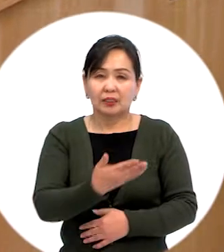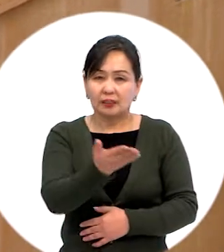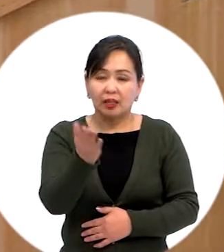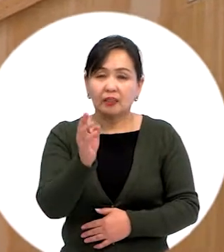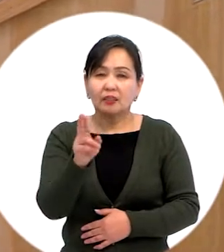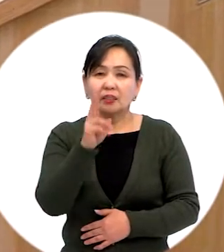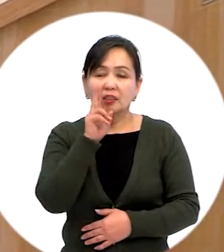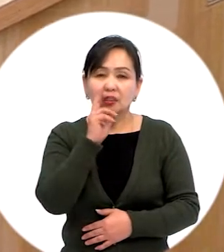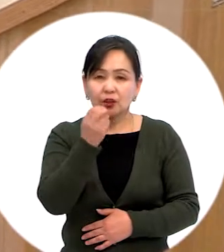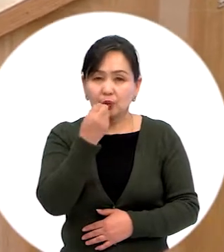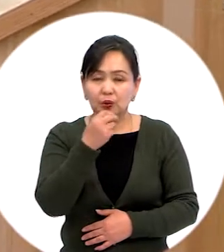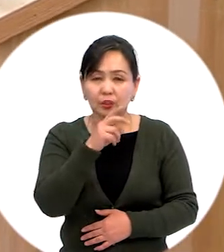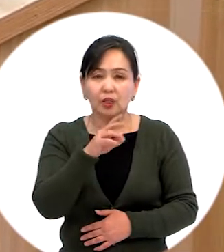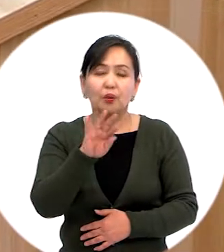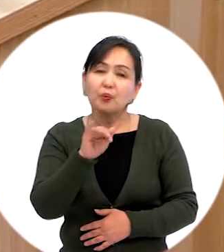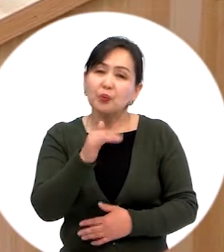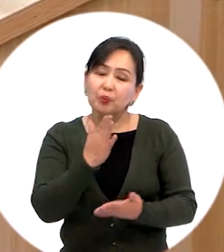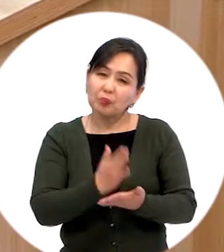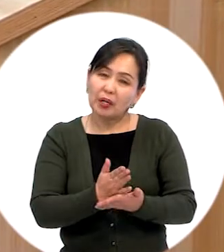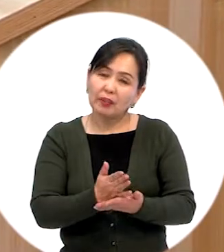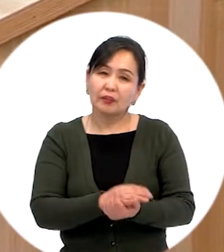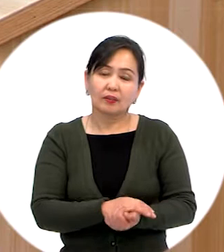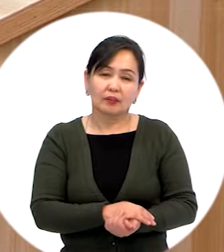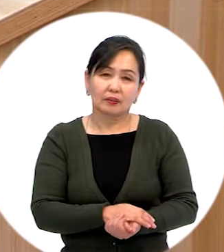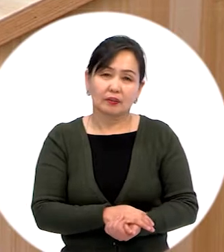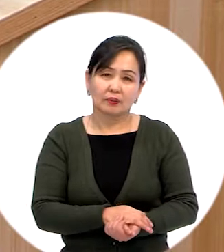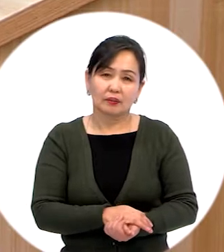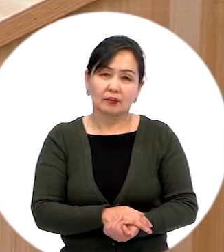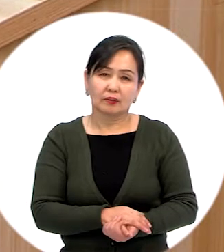Та нарын идэх дуртай зүйлс байна уу?